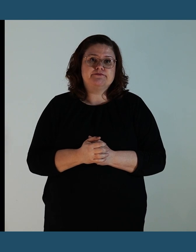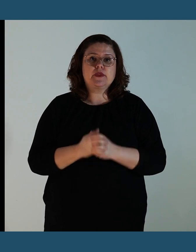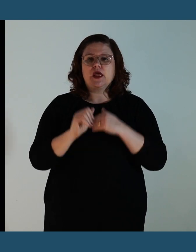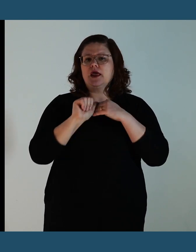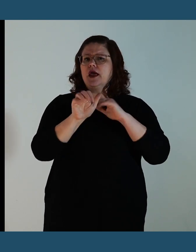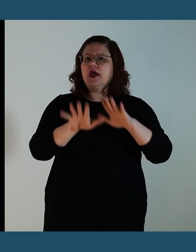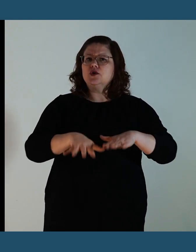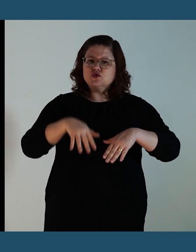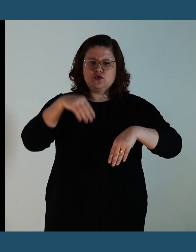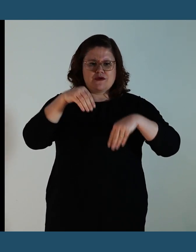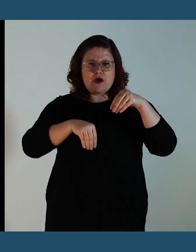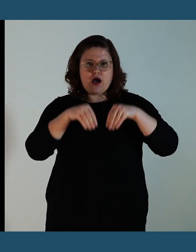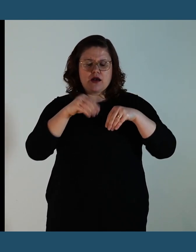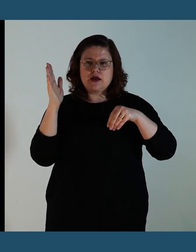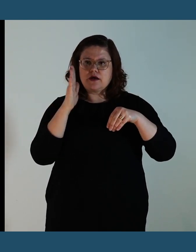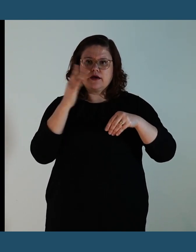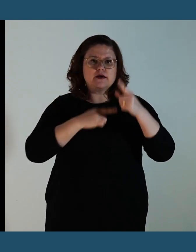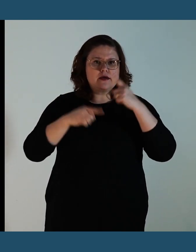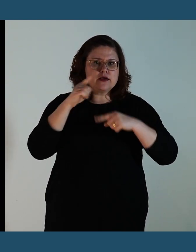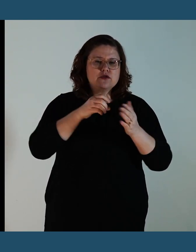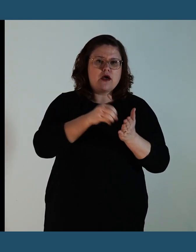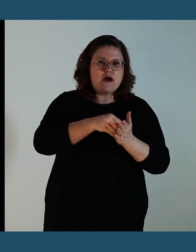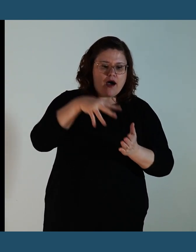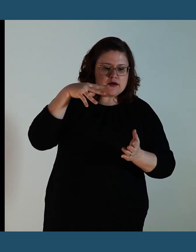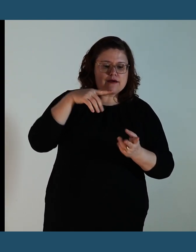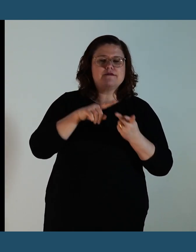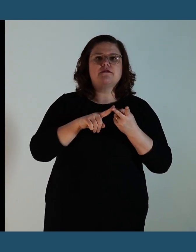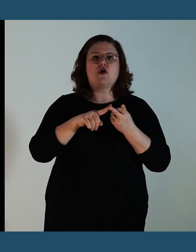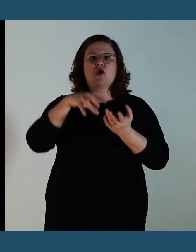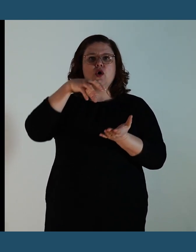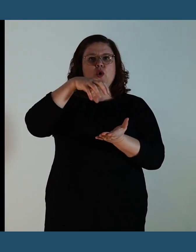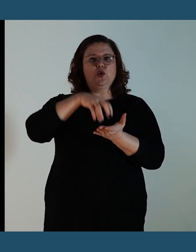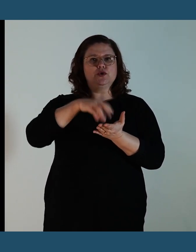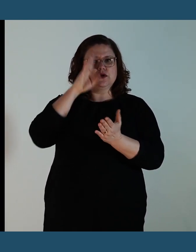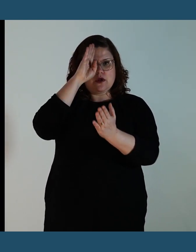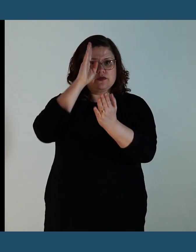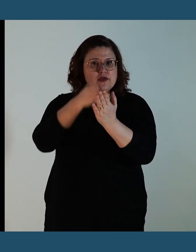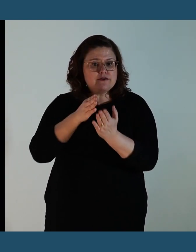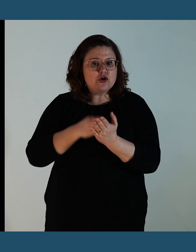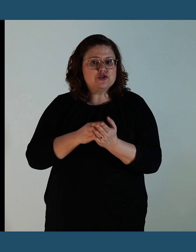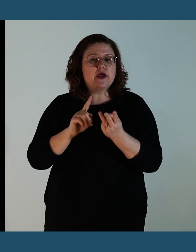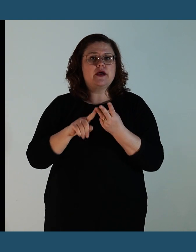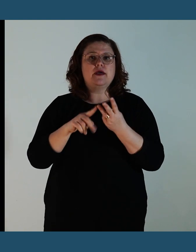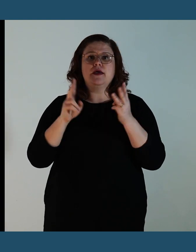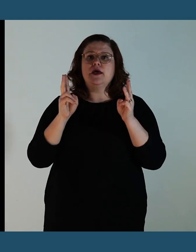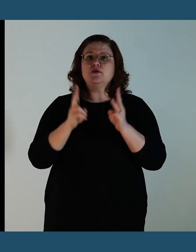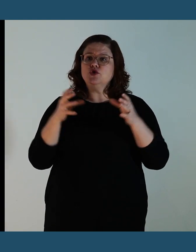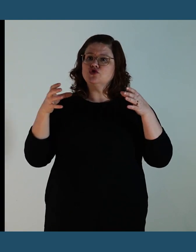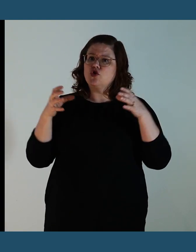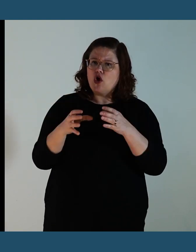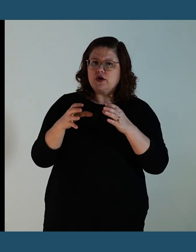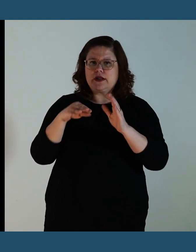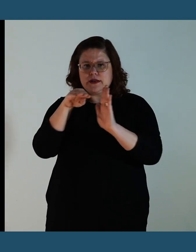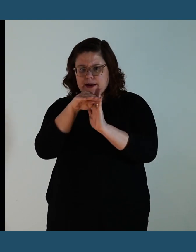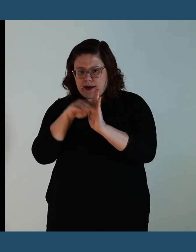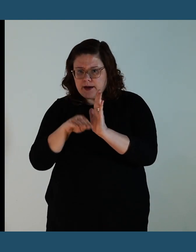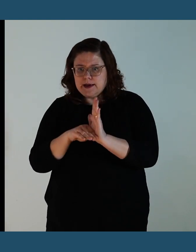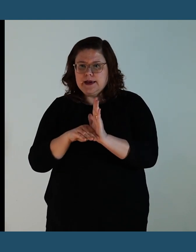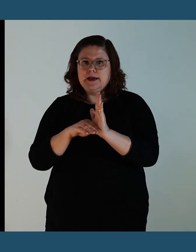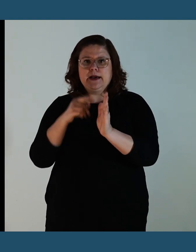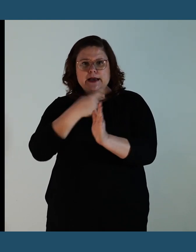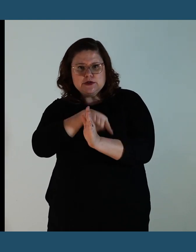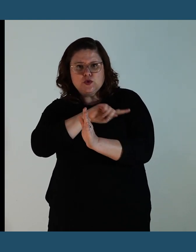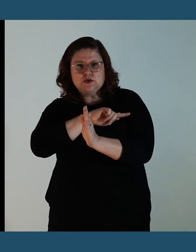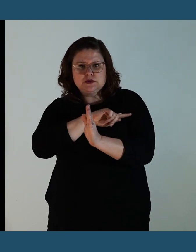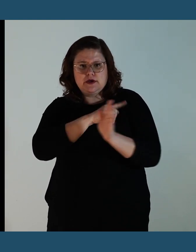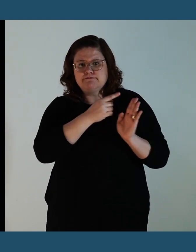Eduskuntavaaleissa käydäänkin keskustelua niin arvoista, laajoista yhteiskunnallisista tavoitteista kuin konkreettisesti lainsäädännöstä ja